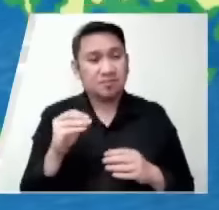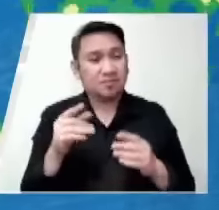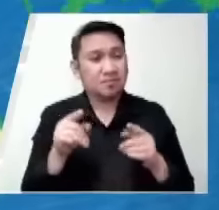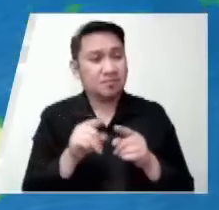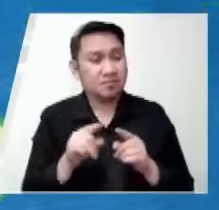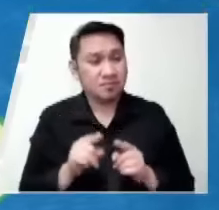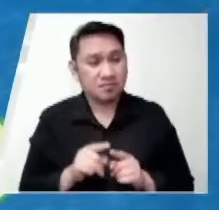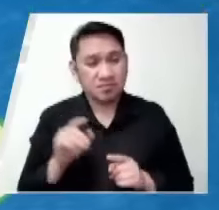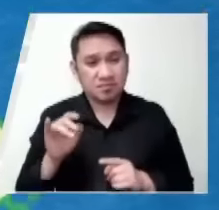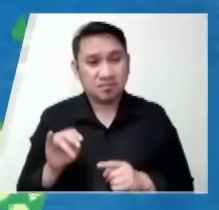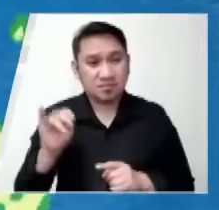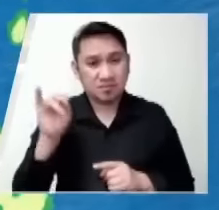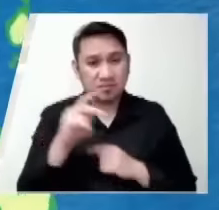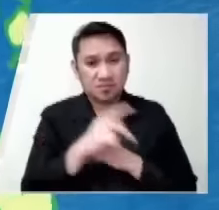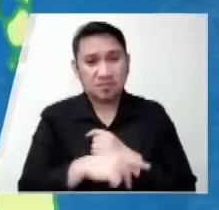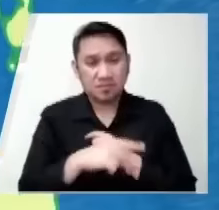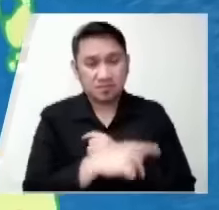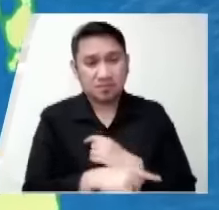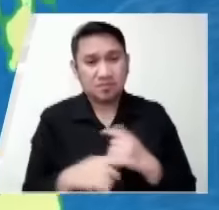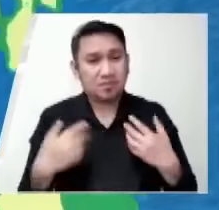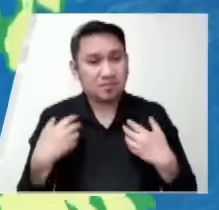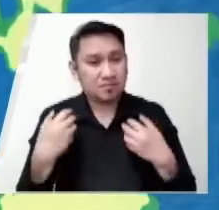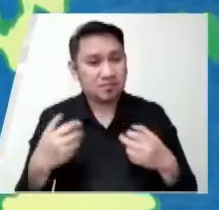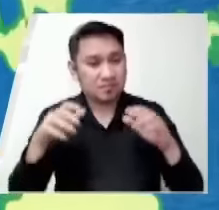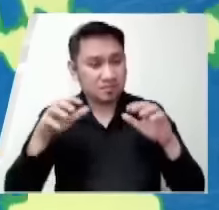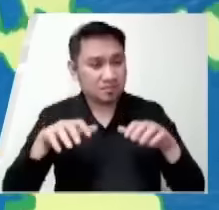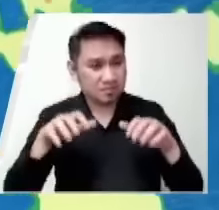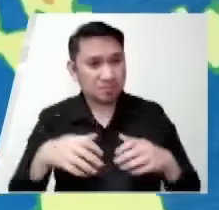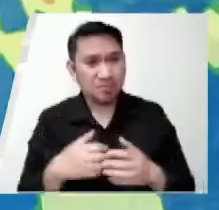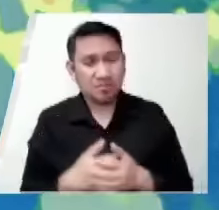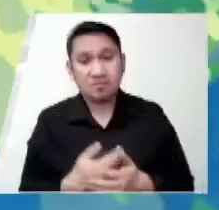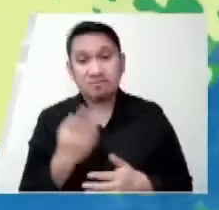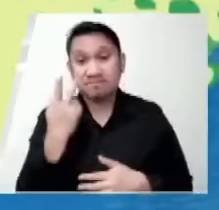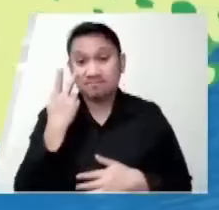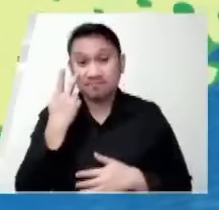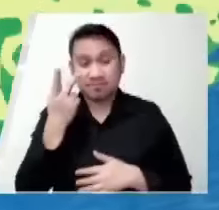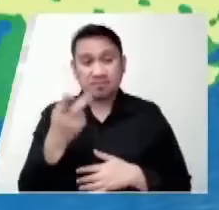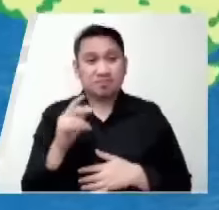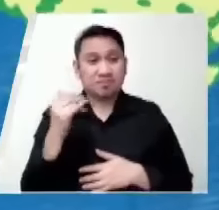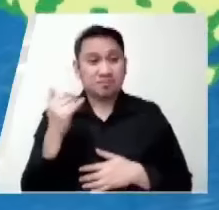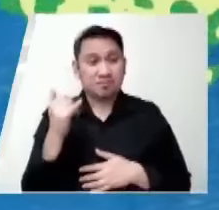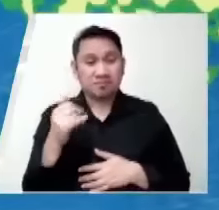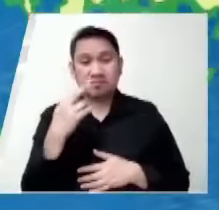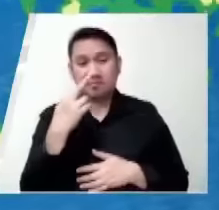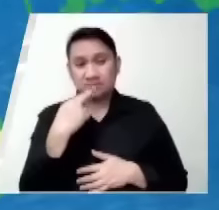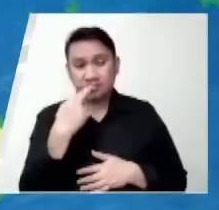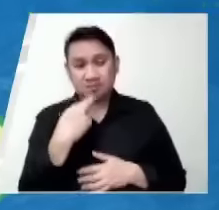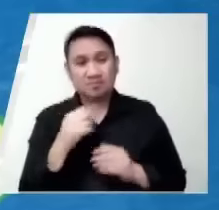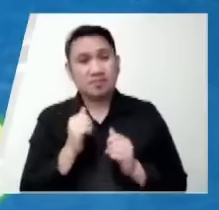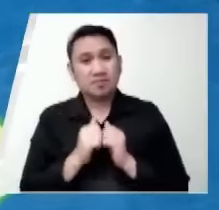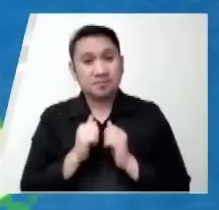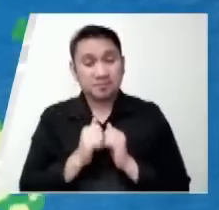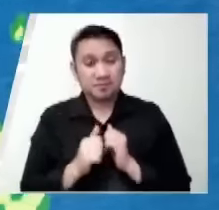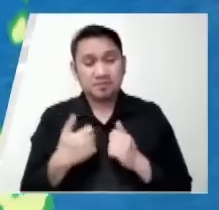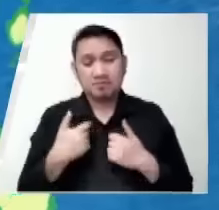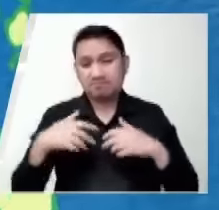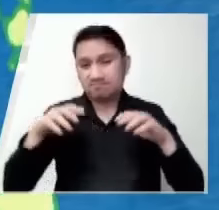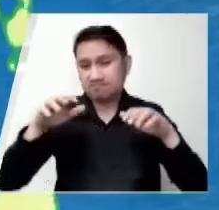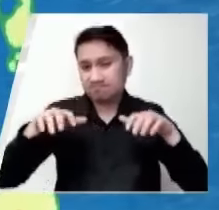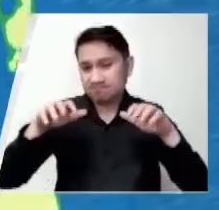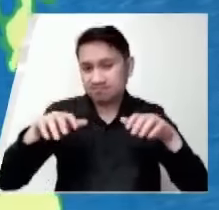Ilocos Provinces. May mga malalakas sa pag-ulan pa rin po mga kapuso. Ay nakikita po ninyo na kulay orange at kulay pula. Ibig sabihin po nito heavy to intense rains,